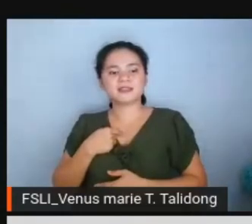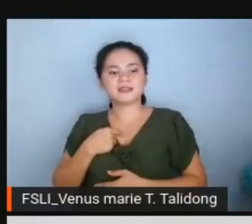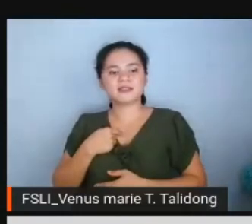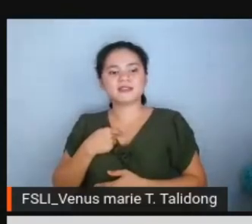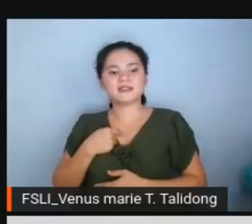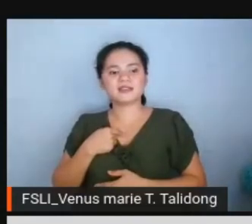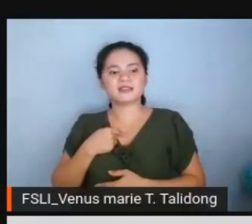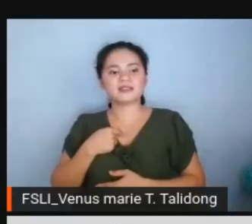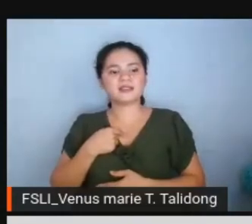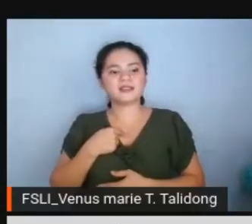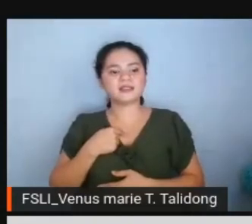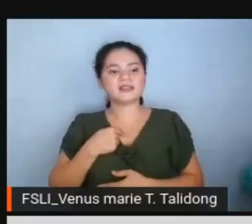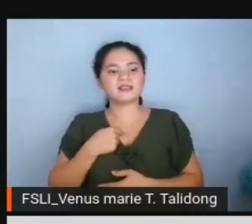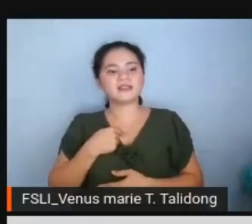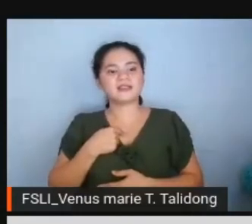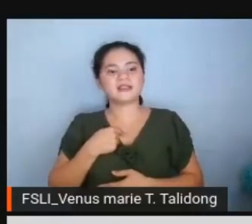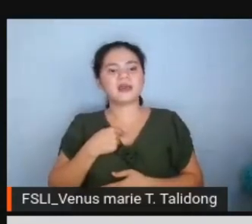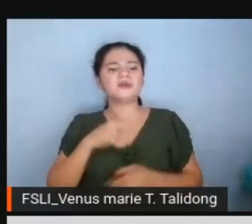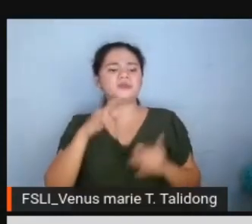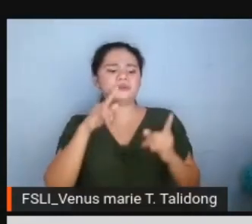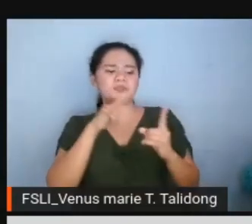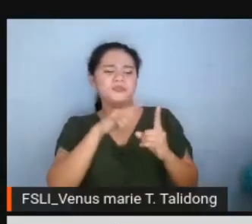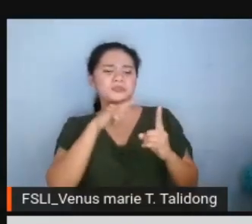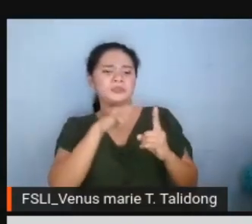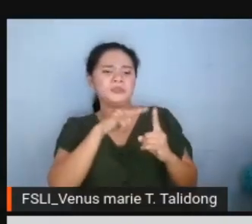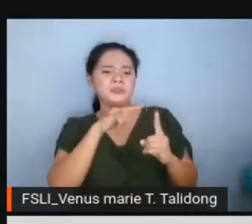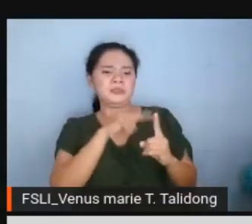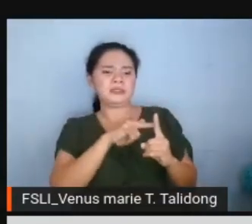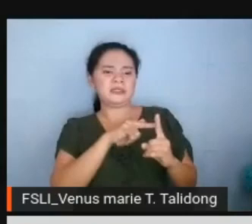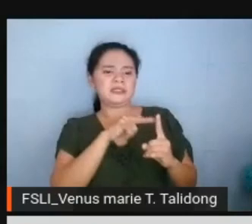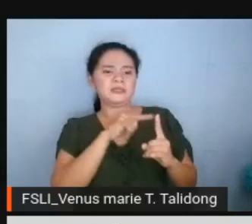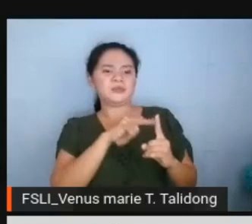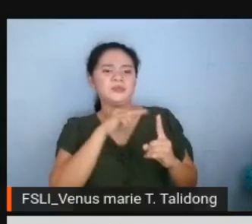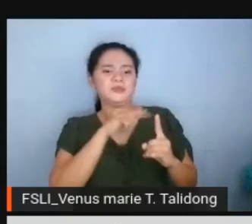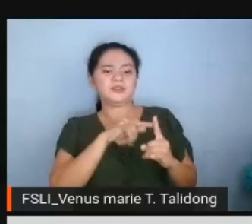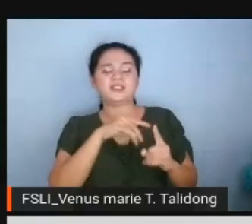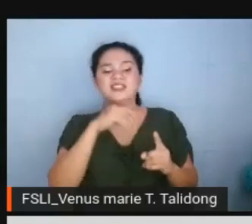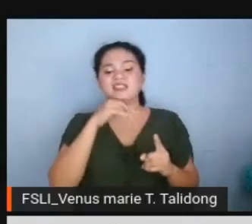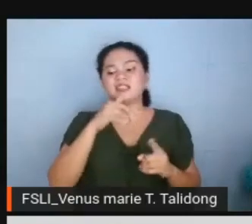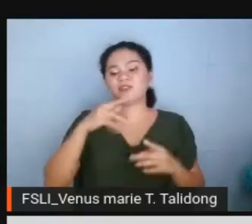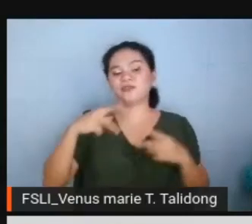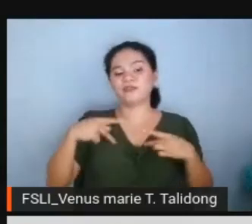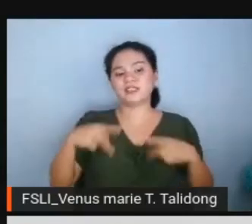of bullying. No? Hindi naman siya bullying na physical, but